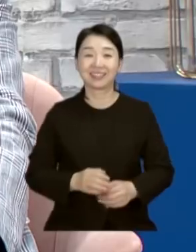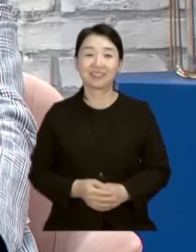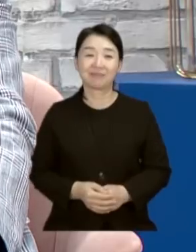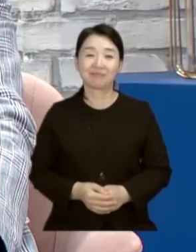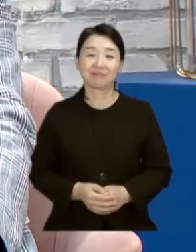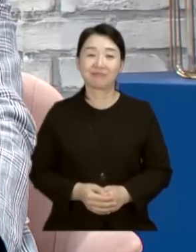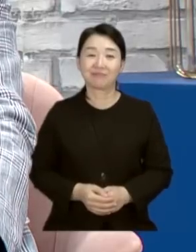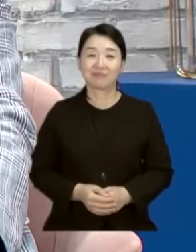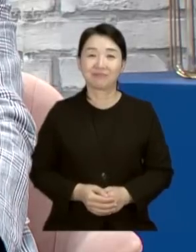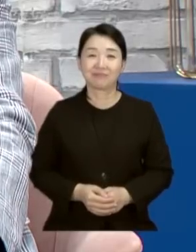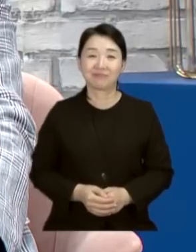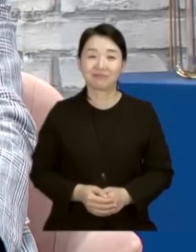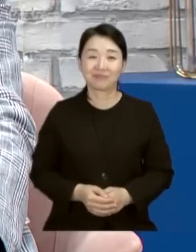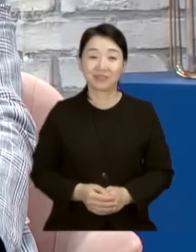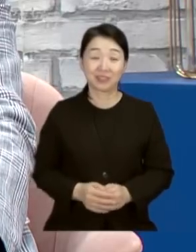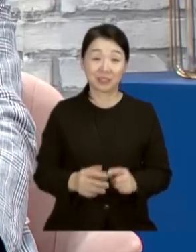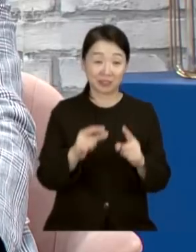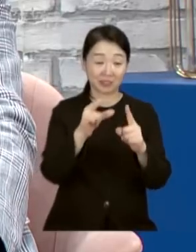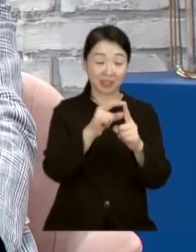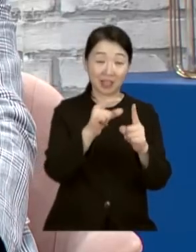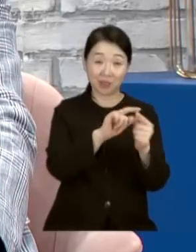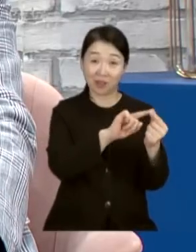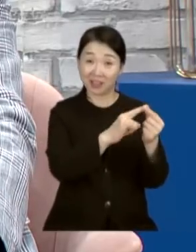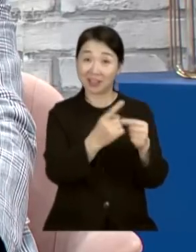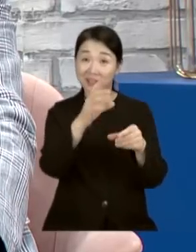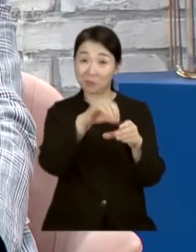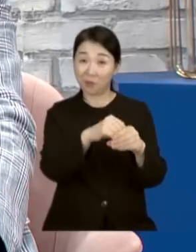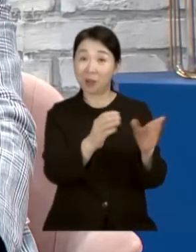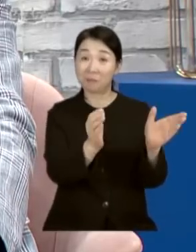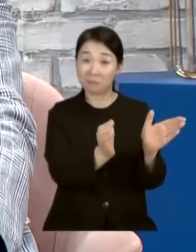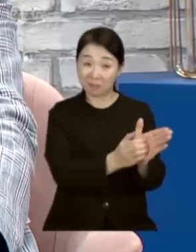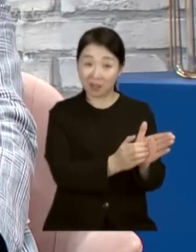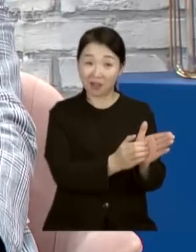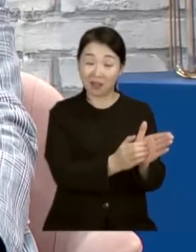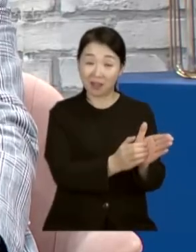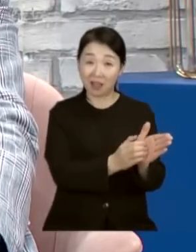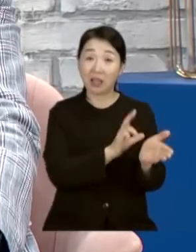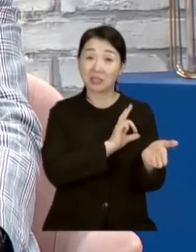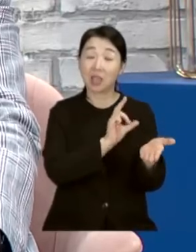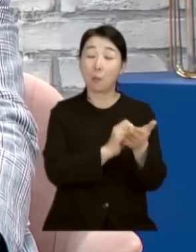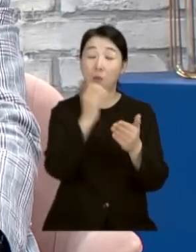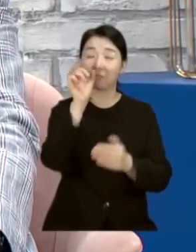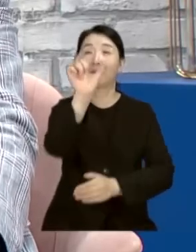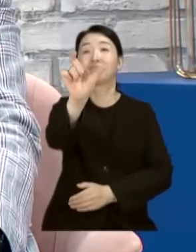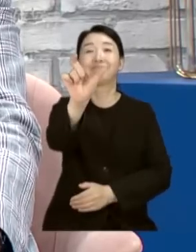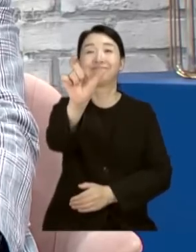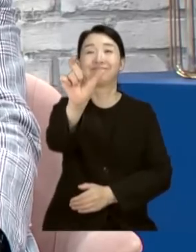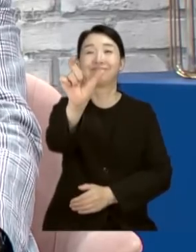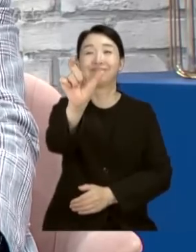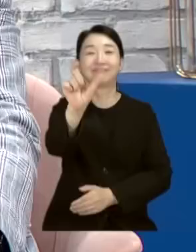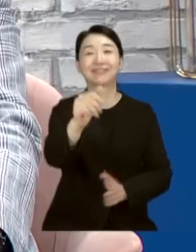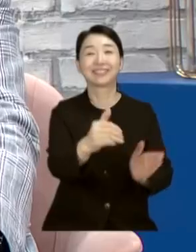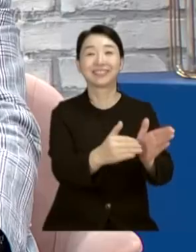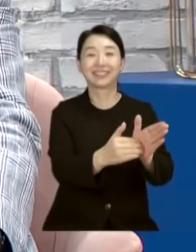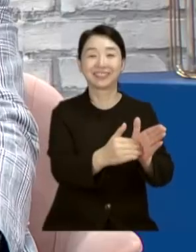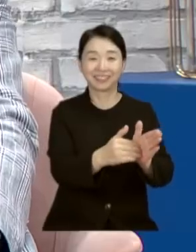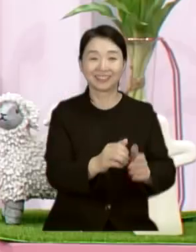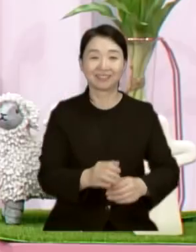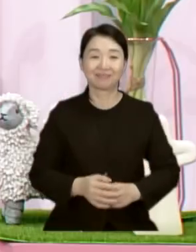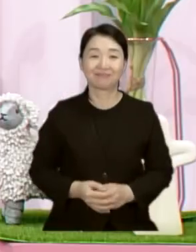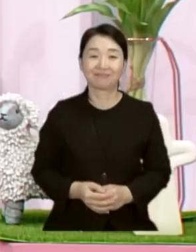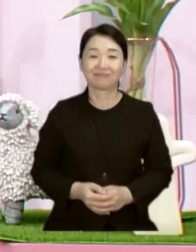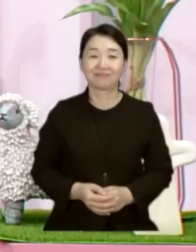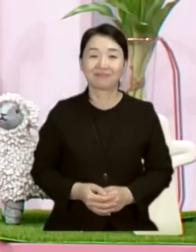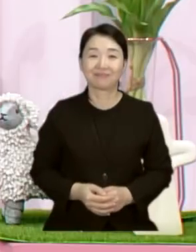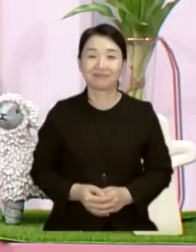네. 이야, 그 단어가 그 가사가 네. 들어가는데 네. 제목을 그냥 네 타이틀 제목까지 됐어요. 네, 게리롱